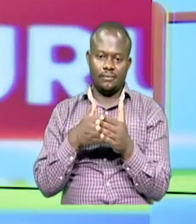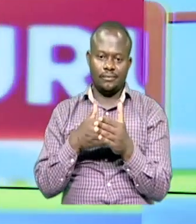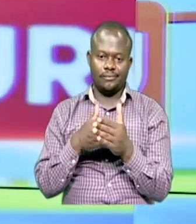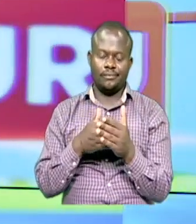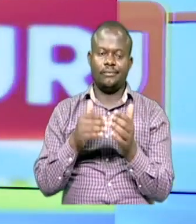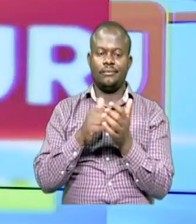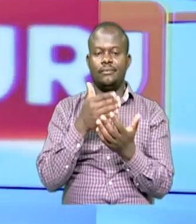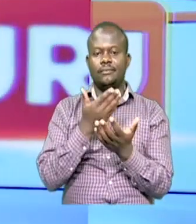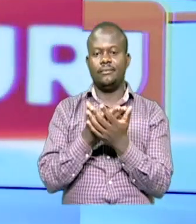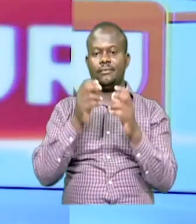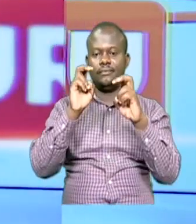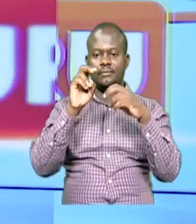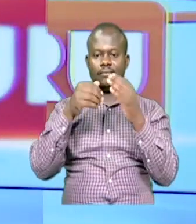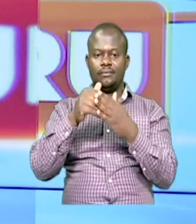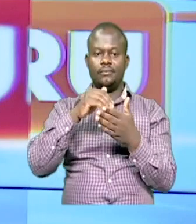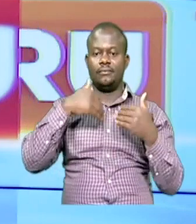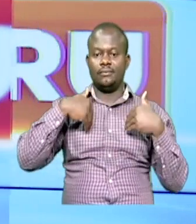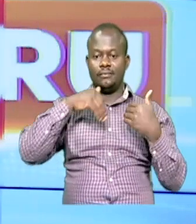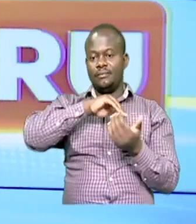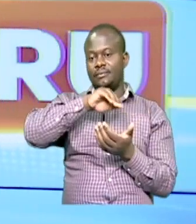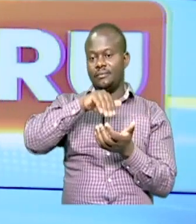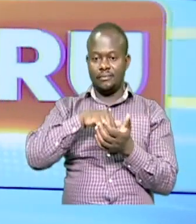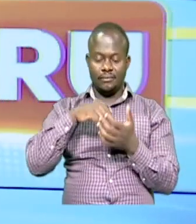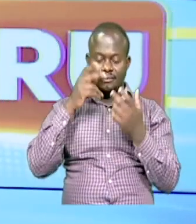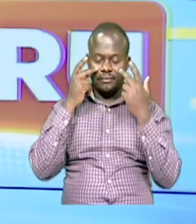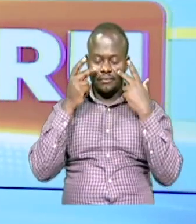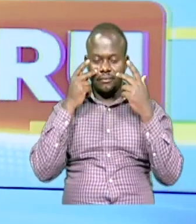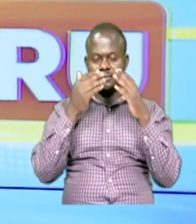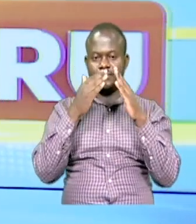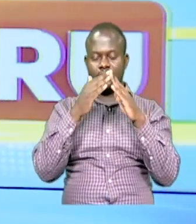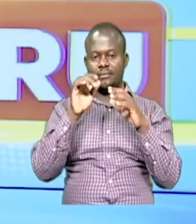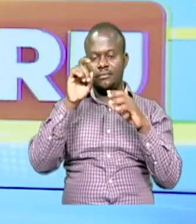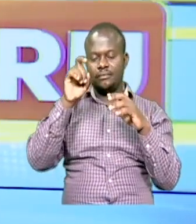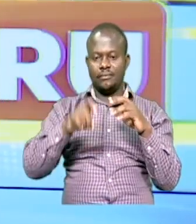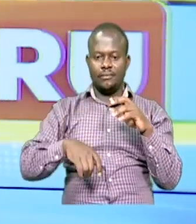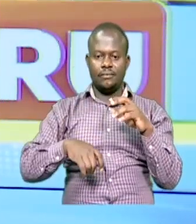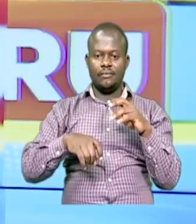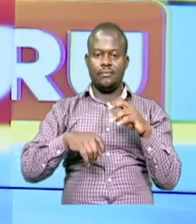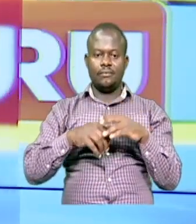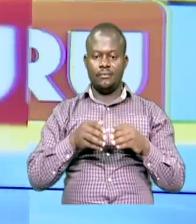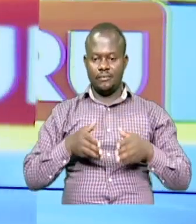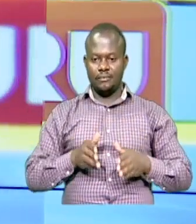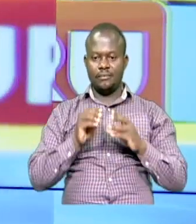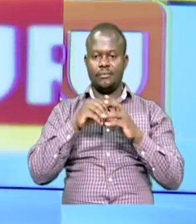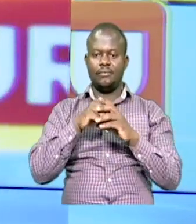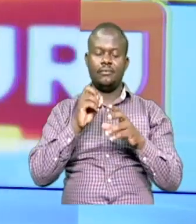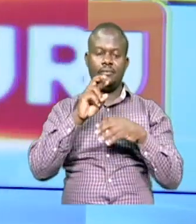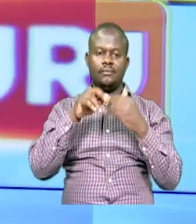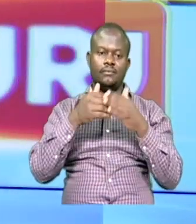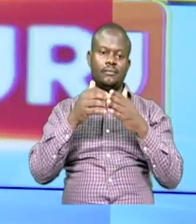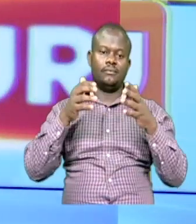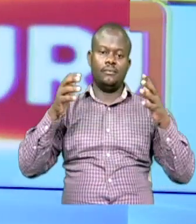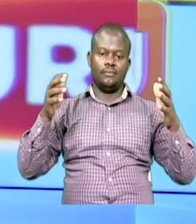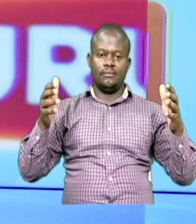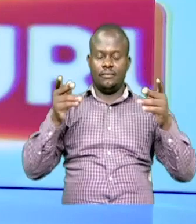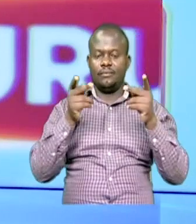barimo basaba rero ko icyo kigo nderabuzima cyabona inzu bagomba kubyariramo cyangwa bakaguriramo